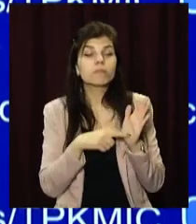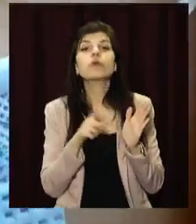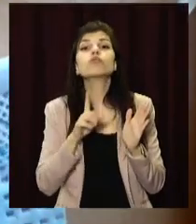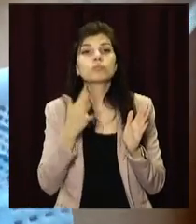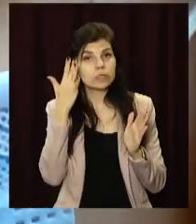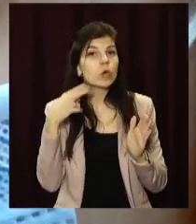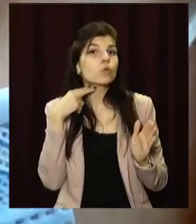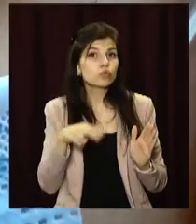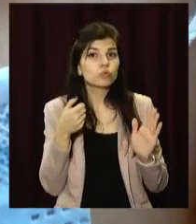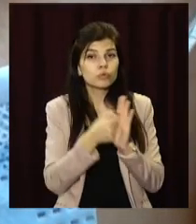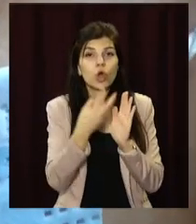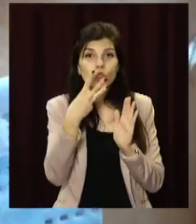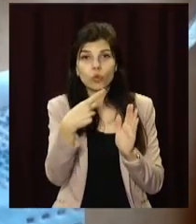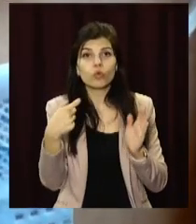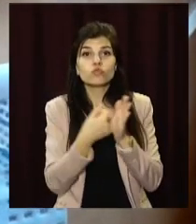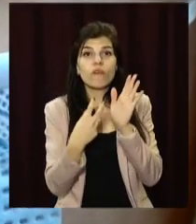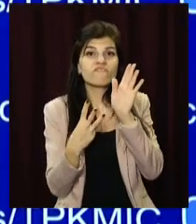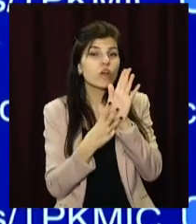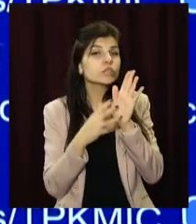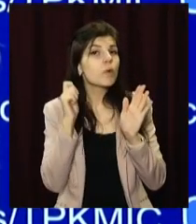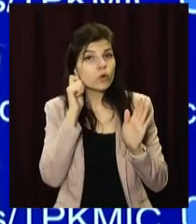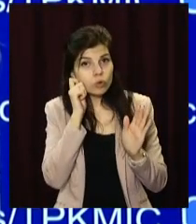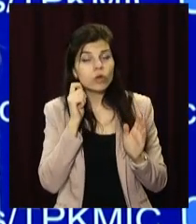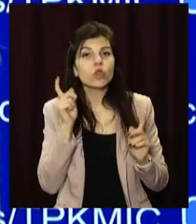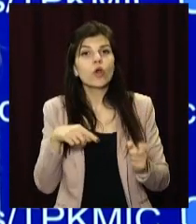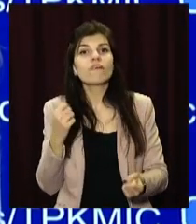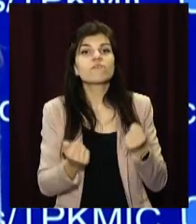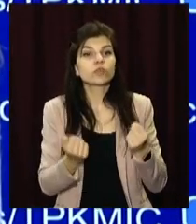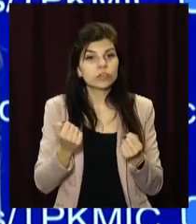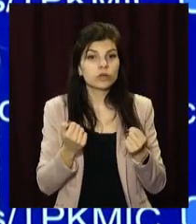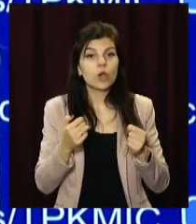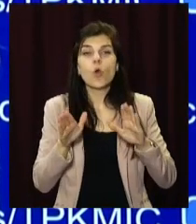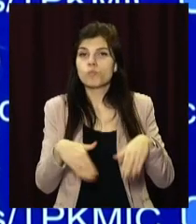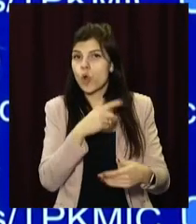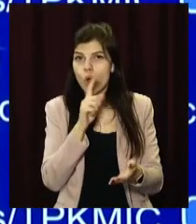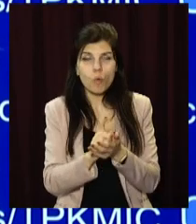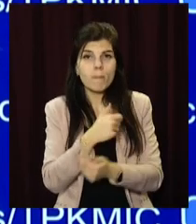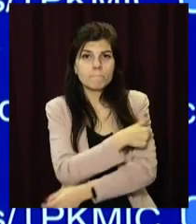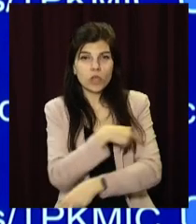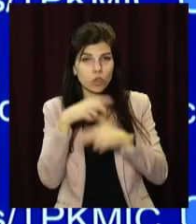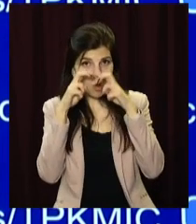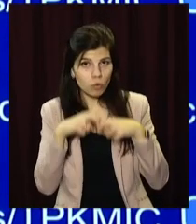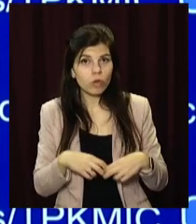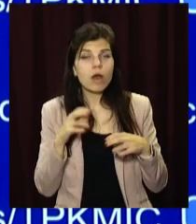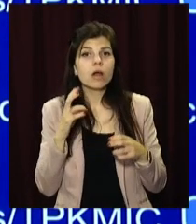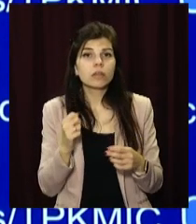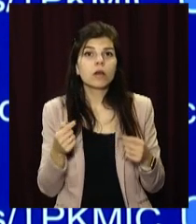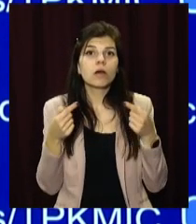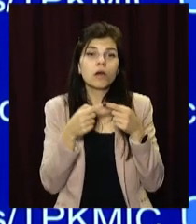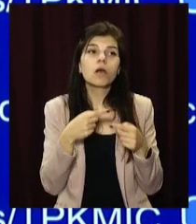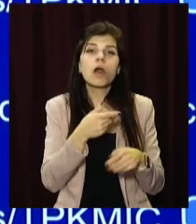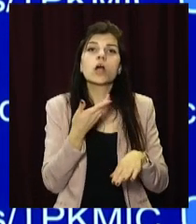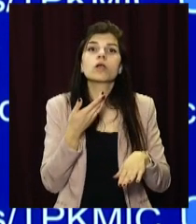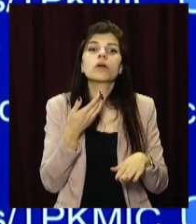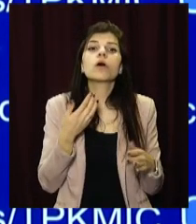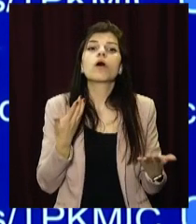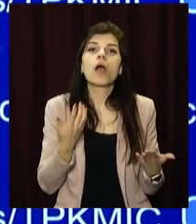позбавлення волі на строк від 3 до 8 років. Також водій пройде обов'язковий медичний огляд на встановлення ступені